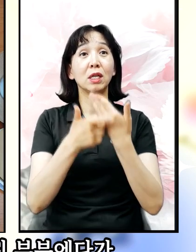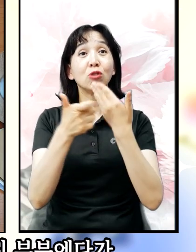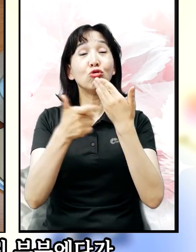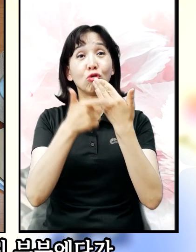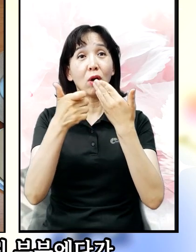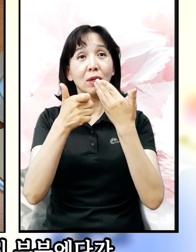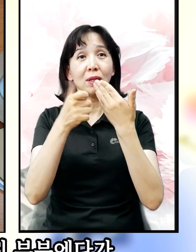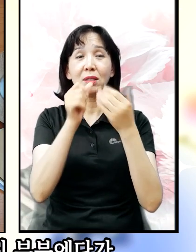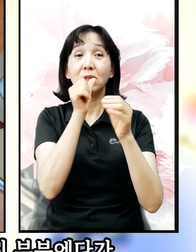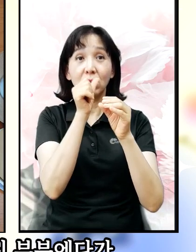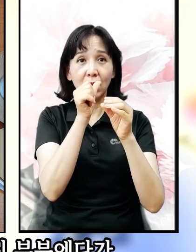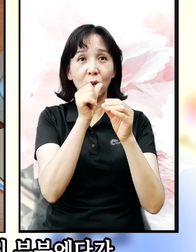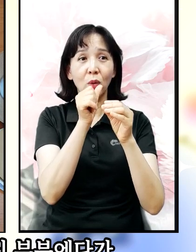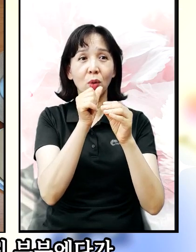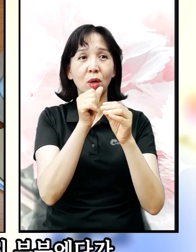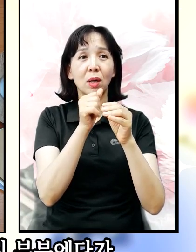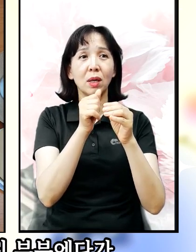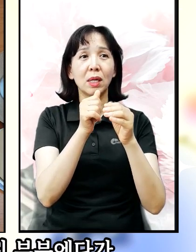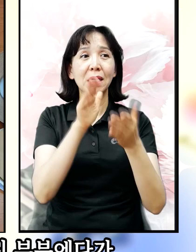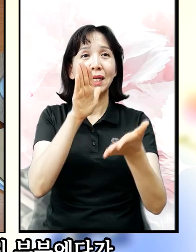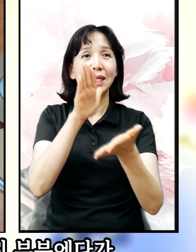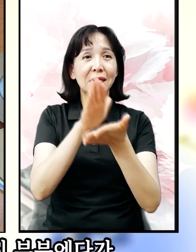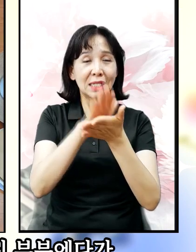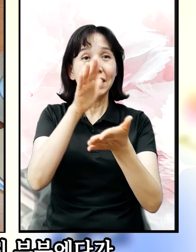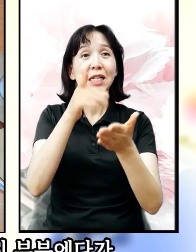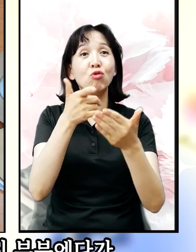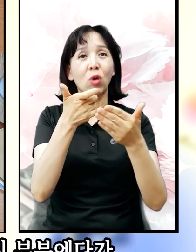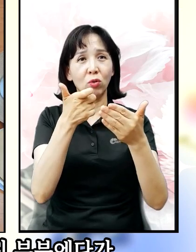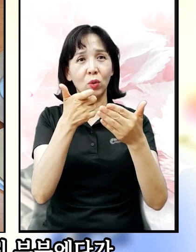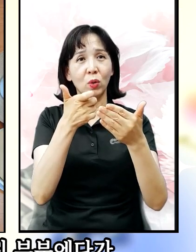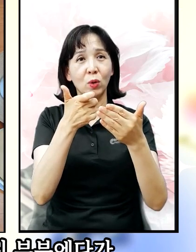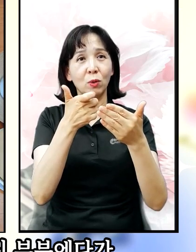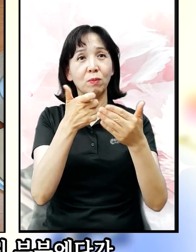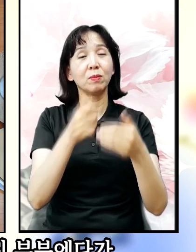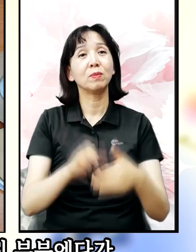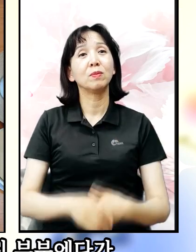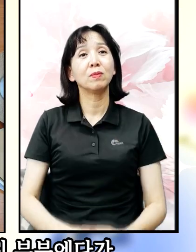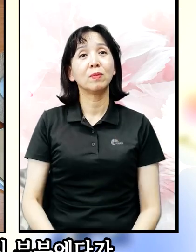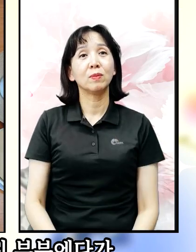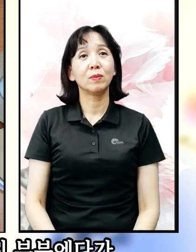글루건을 철사로 고정시켜 주신 부분에다가